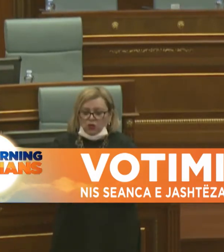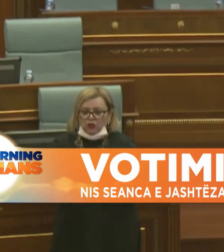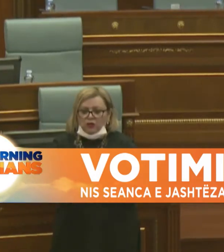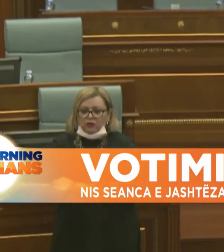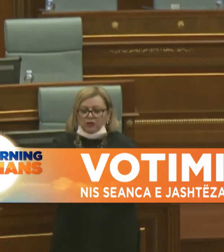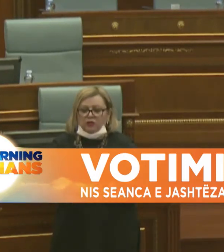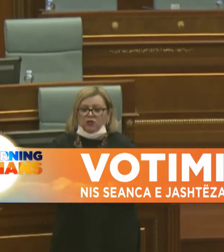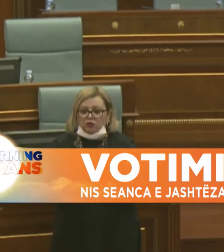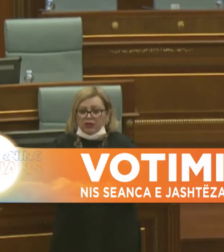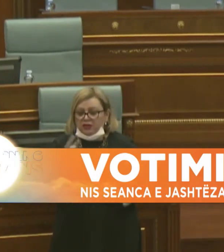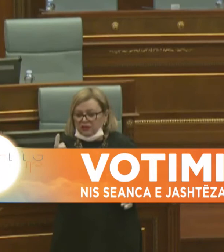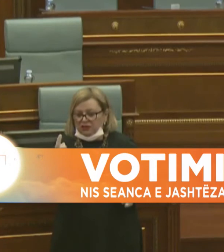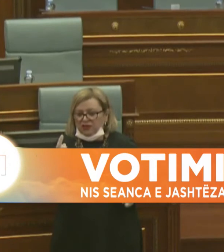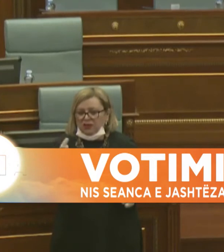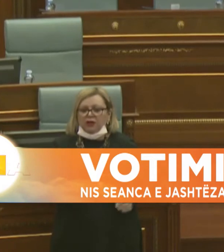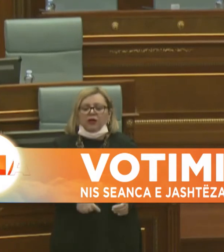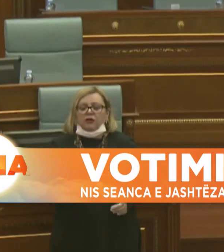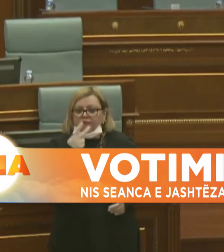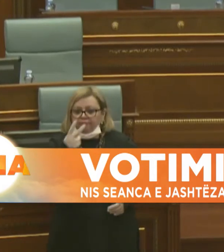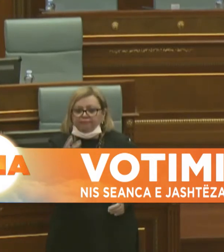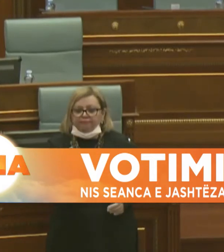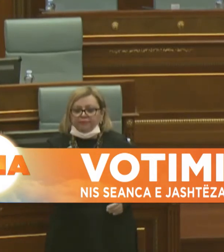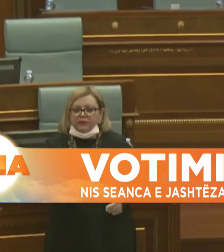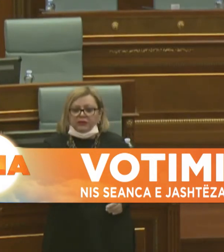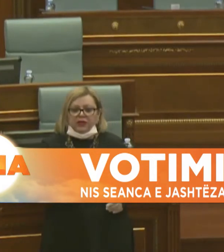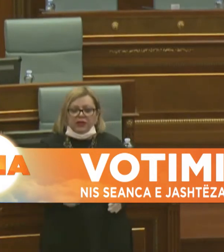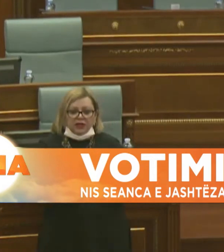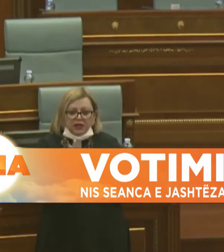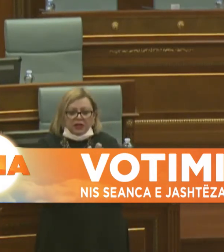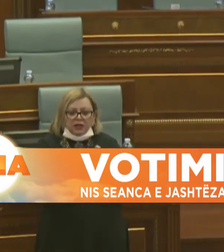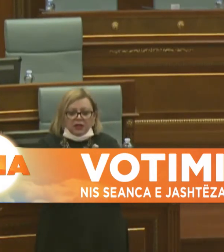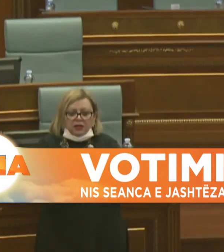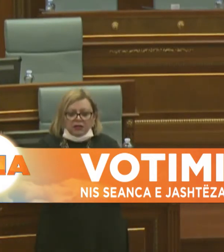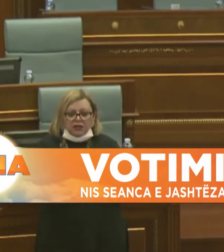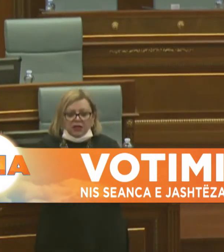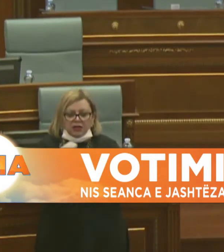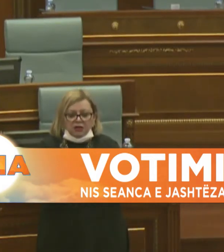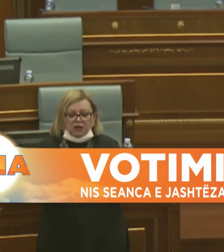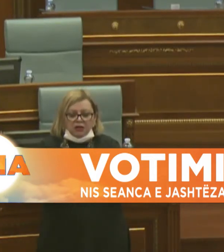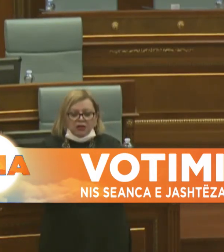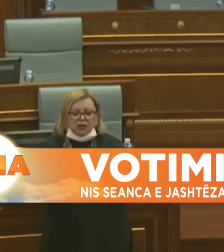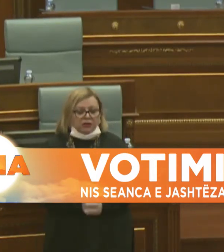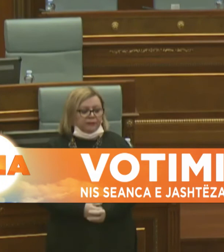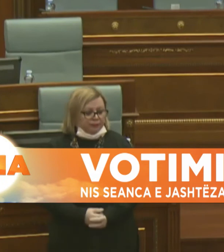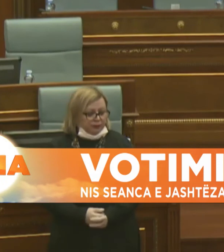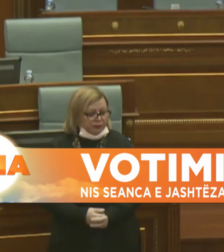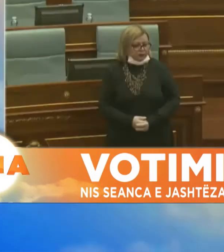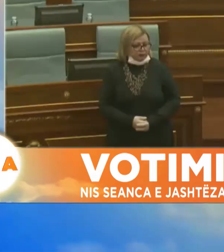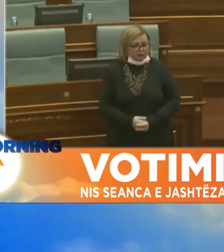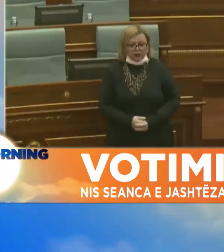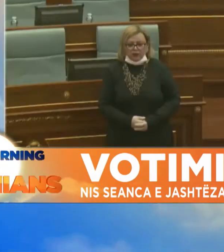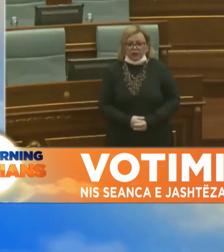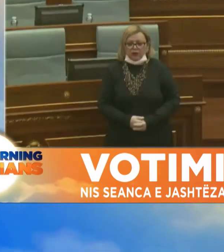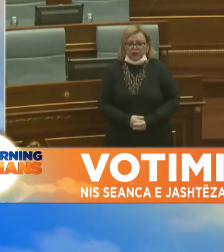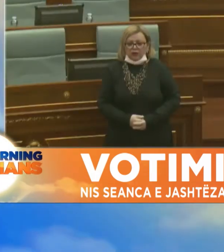me 2021 kur shfaqen efektet multiplikuese përmes rënjes së investimeve dhe remitancave. Masat